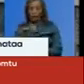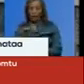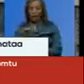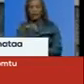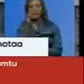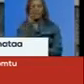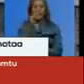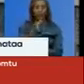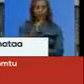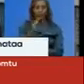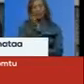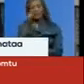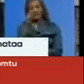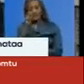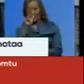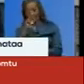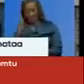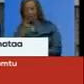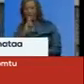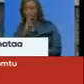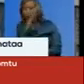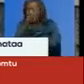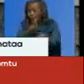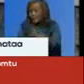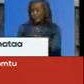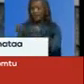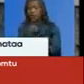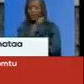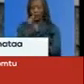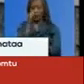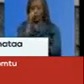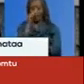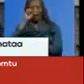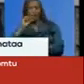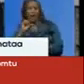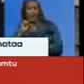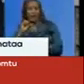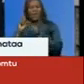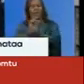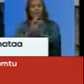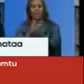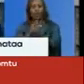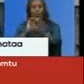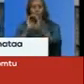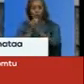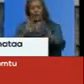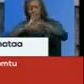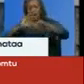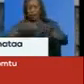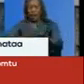የእሴቶቿ እንደራሴዎች ናችሁ አንዳንድ ጊዜ ከኢትዮጵያ ያነሰ የተፈጥሮም ሆነ የታሪክ